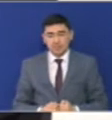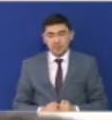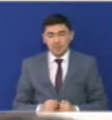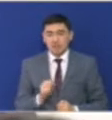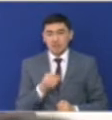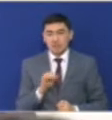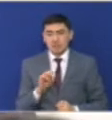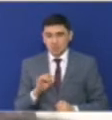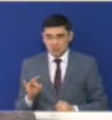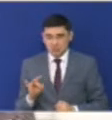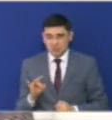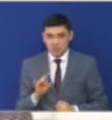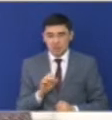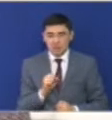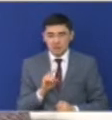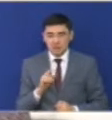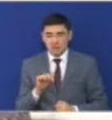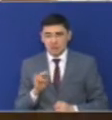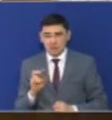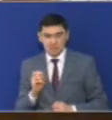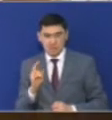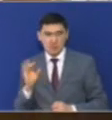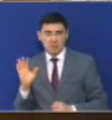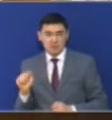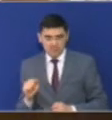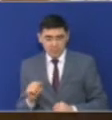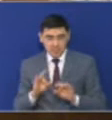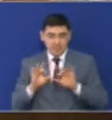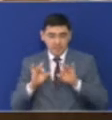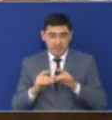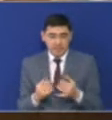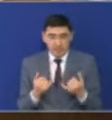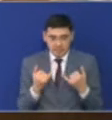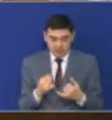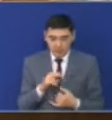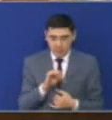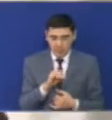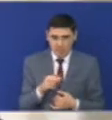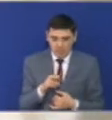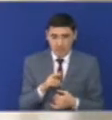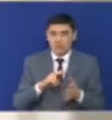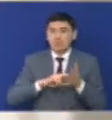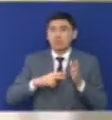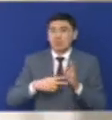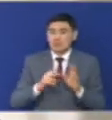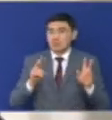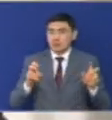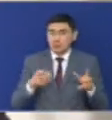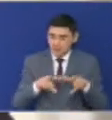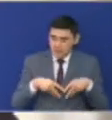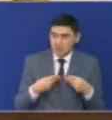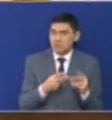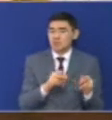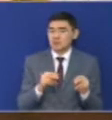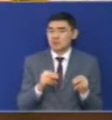Айнур Арымбекова, в свою очередь, отметила, что администрация города реализует партийный проект «Бахты Отбасы», в рамках которого предоставляется